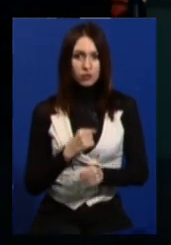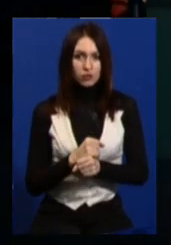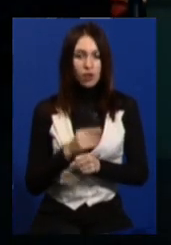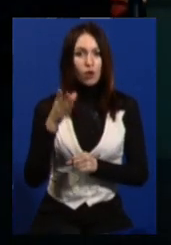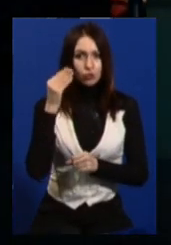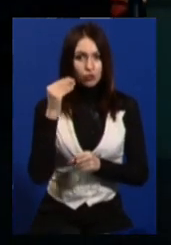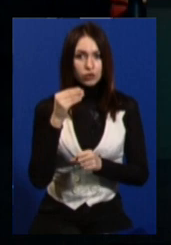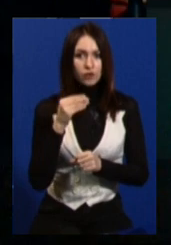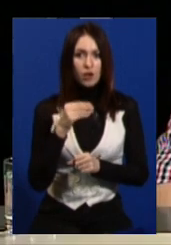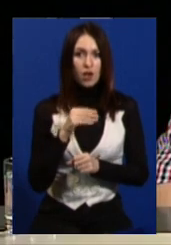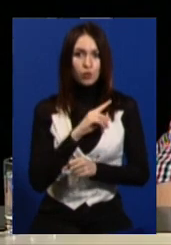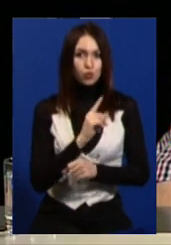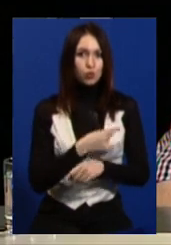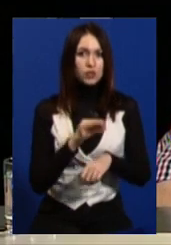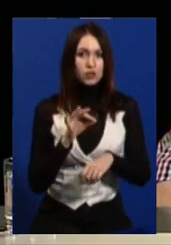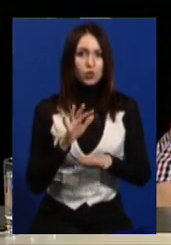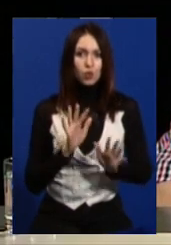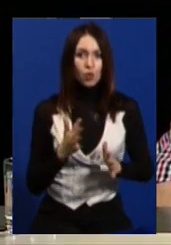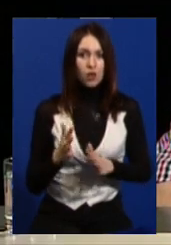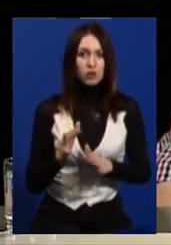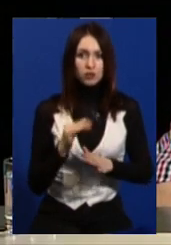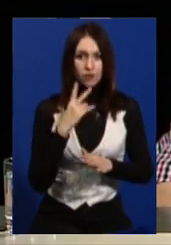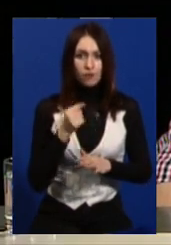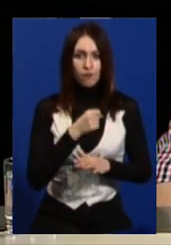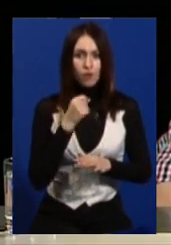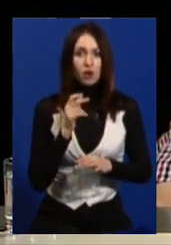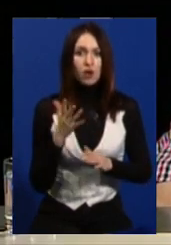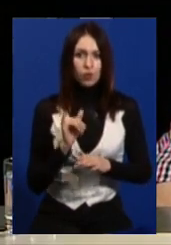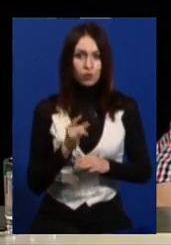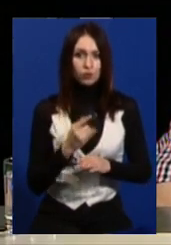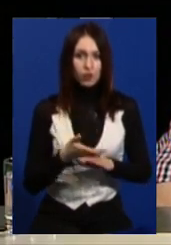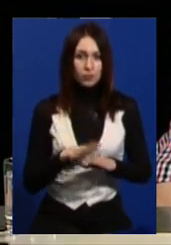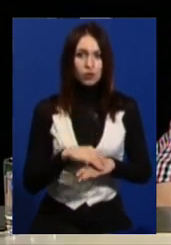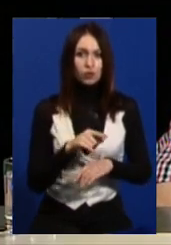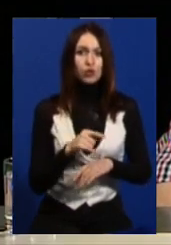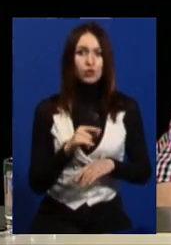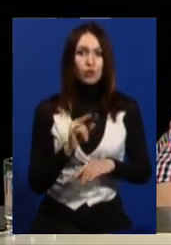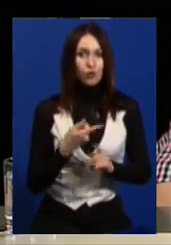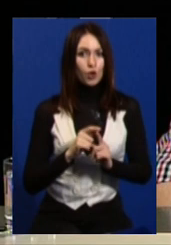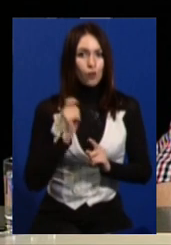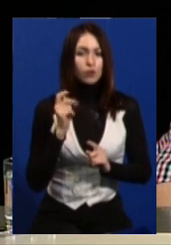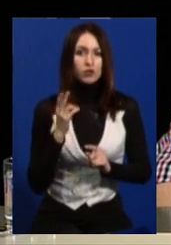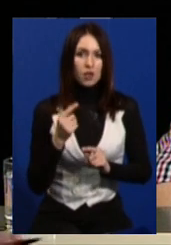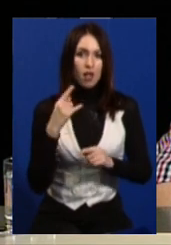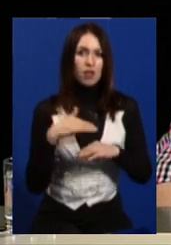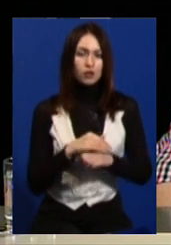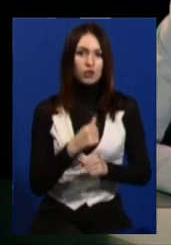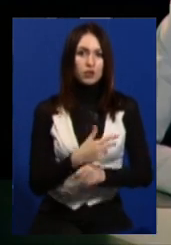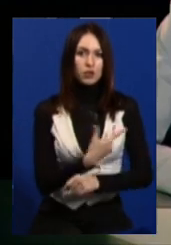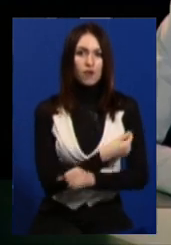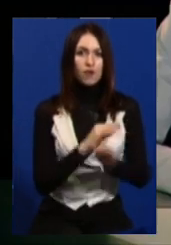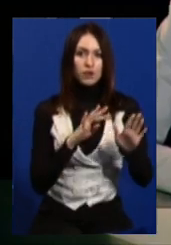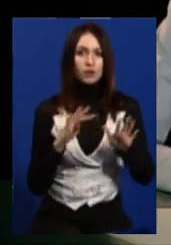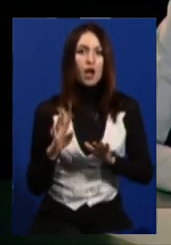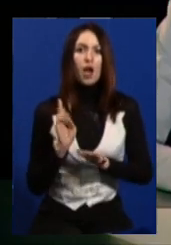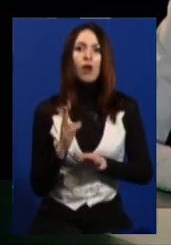Учитывая усугубление ситуации и тяжесть течения кори у такого возраста детей, конечно, да, это абсолютно логично. А кому ще,